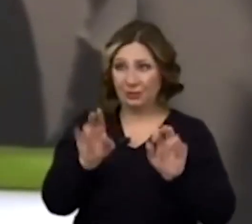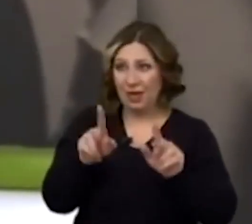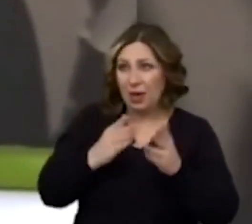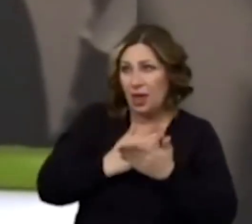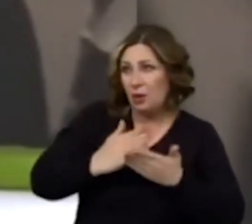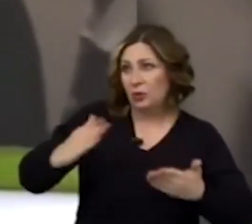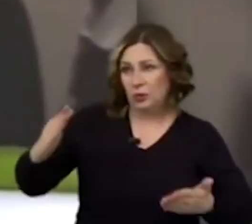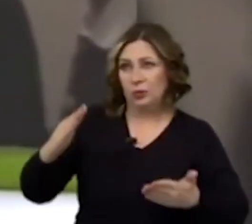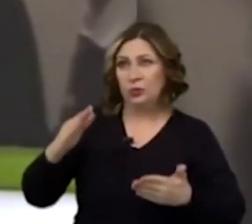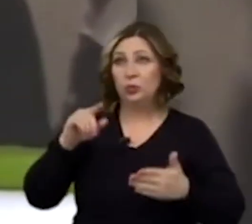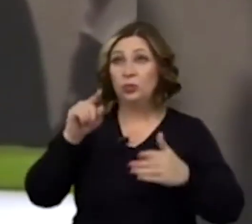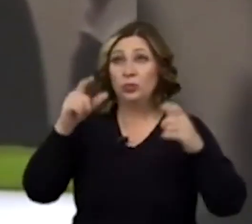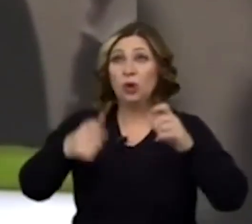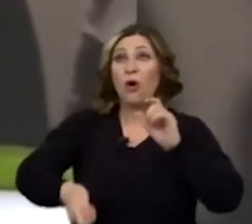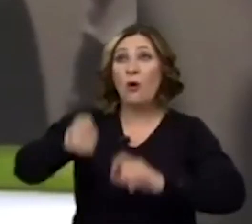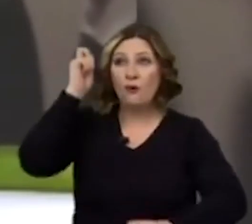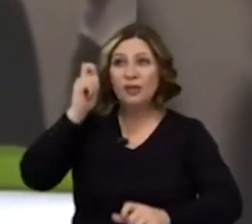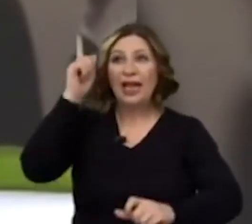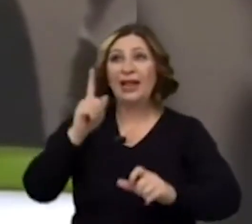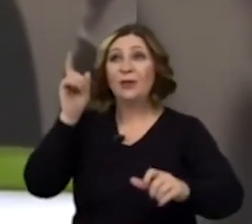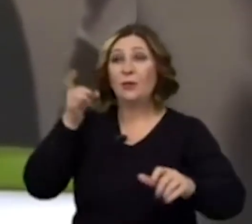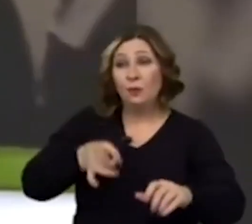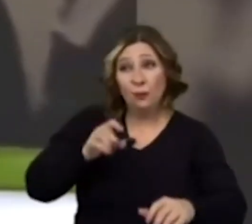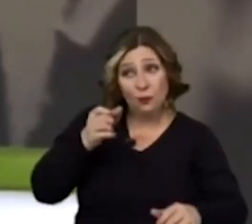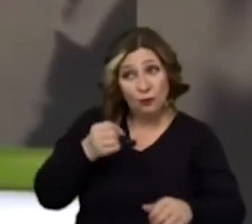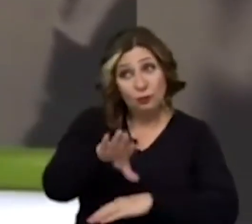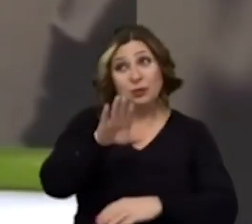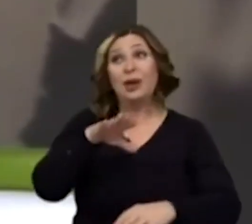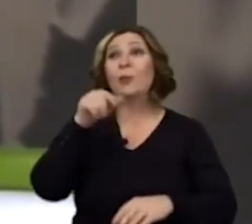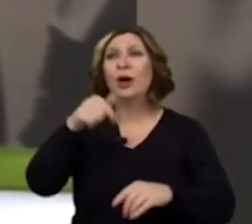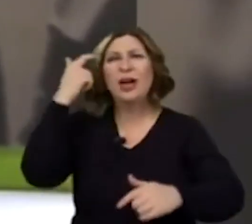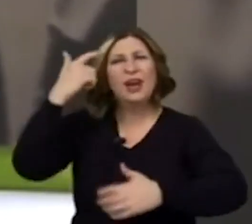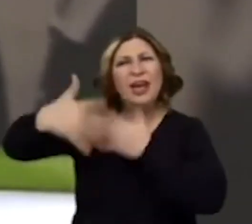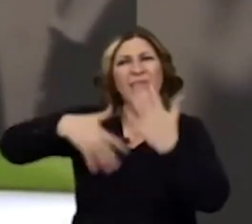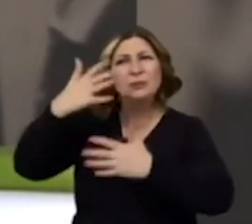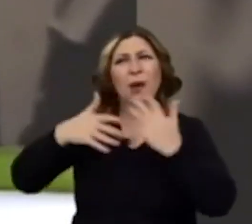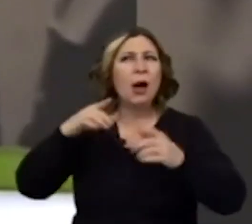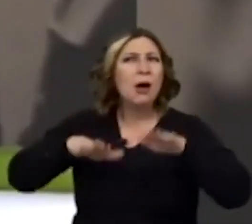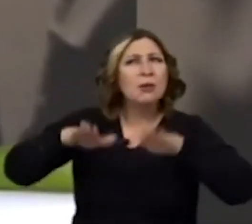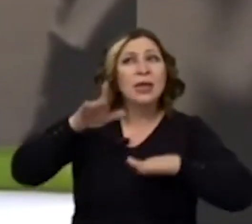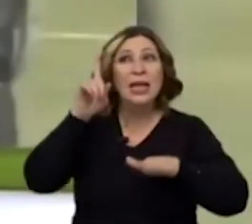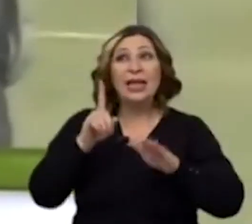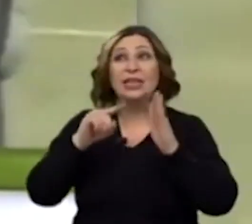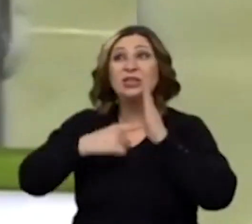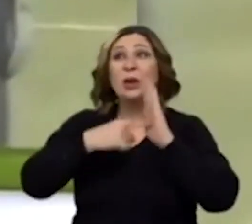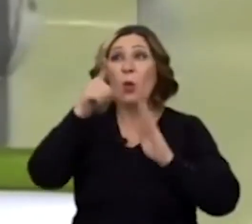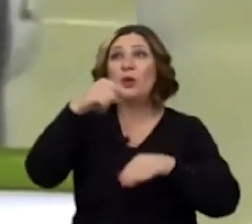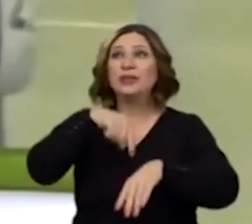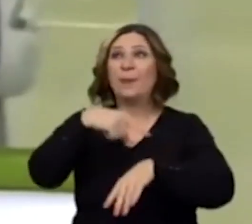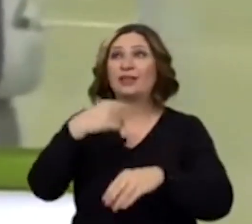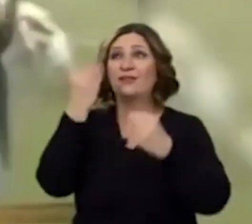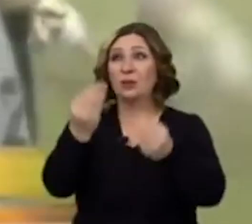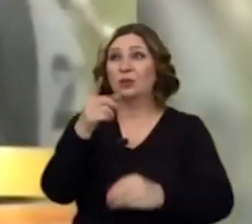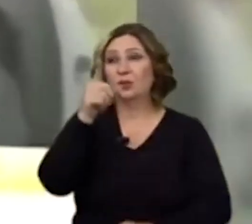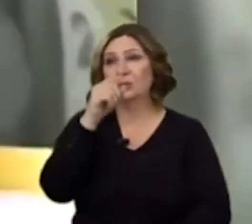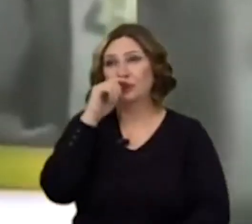ilerliyorsunuz. Burada ofsaytlar ilk vuruşta bana ait. Bugünkü kafa karıştırma performansının ilk işaretlerini daha o yıllardan